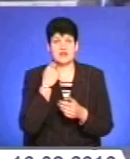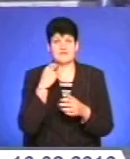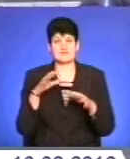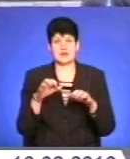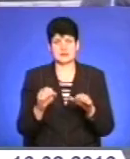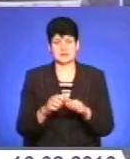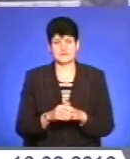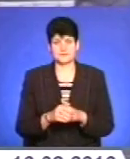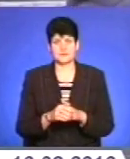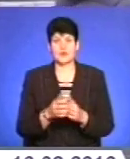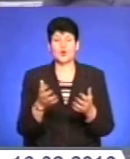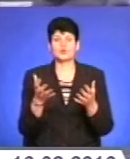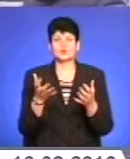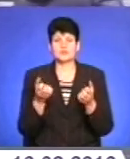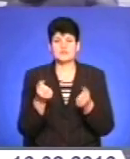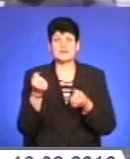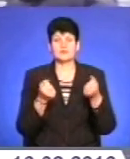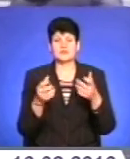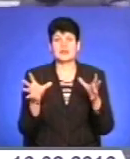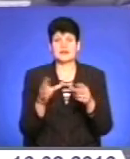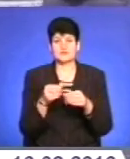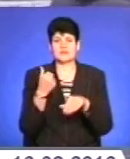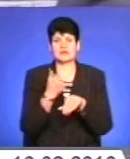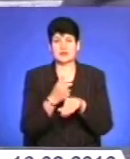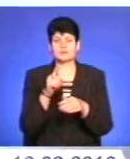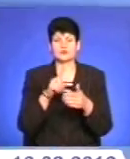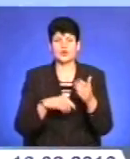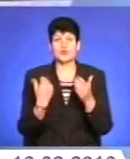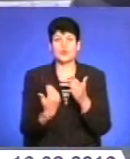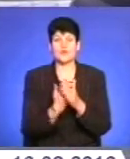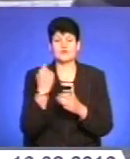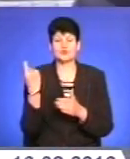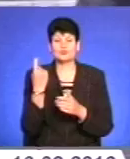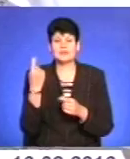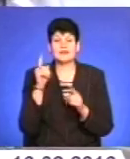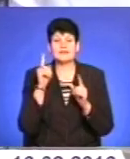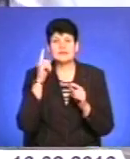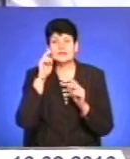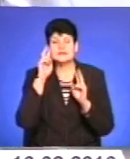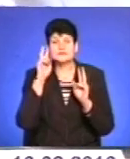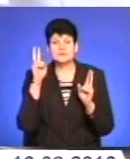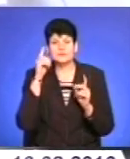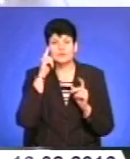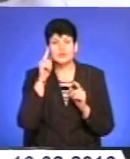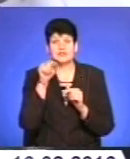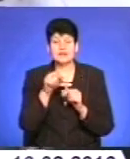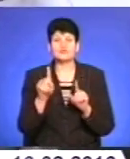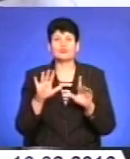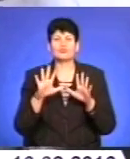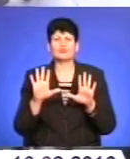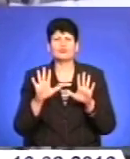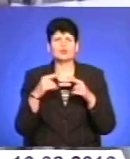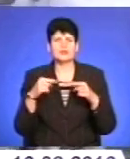власника. Отримуючи автомобіль разом з генеральним дорученням, новий господар навіть не замислюється про те, що в будь-який момент